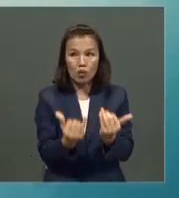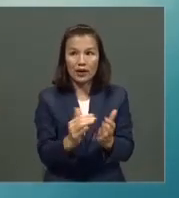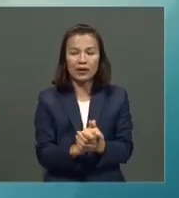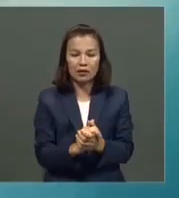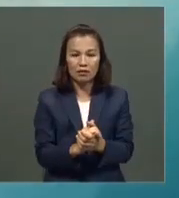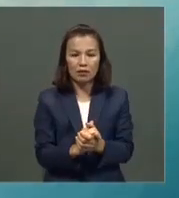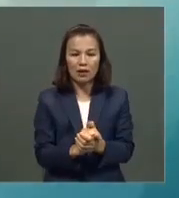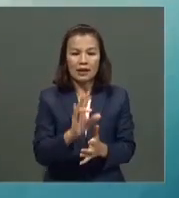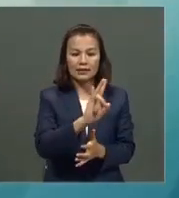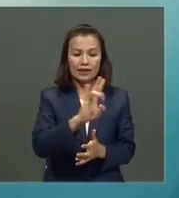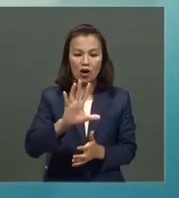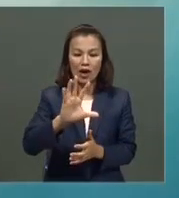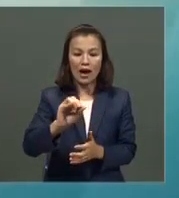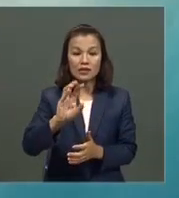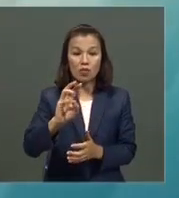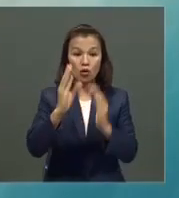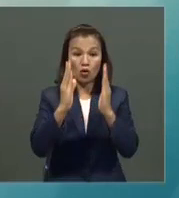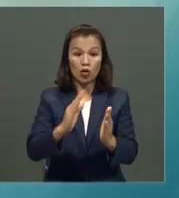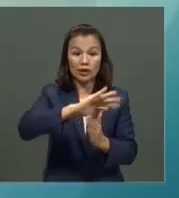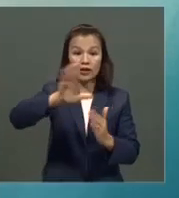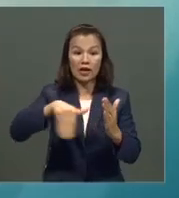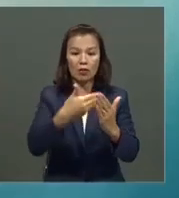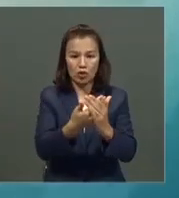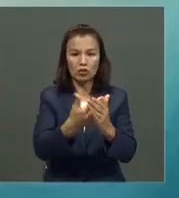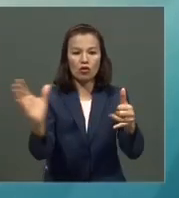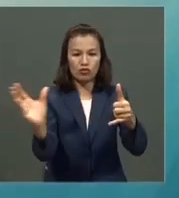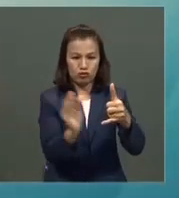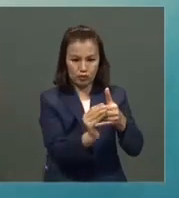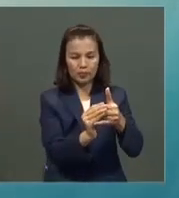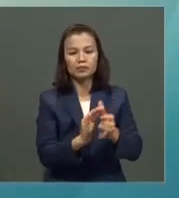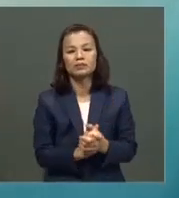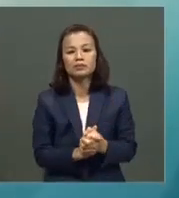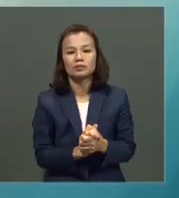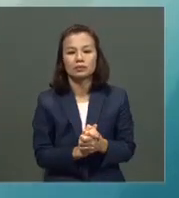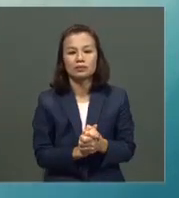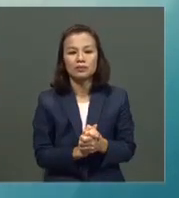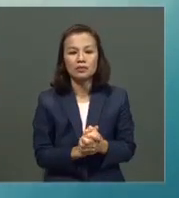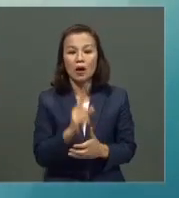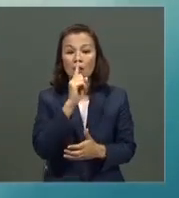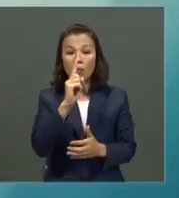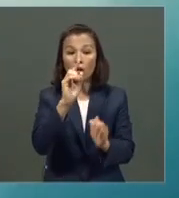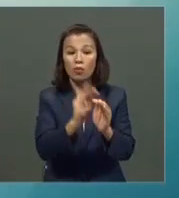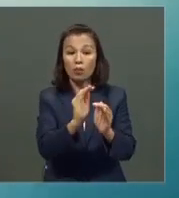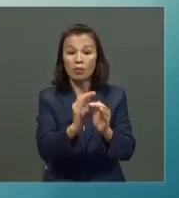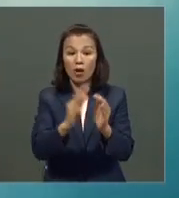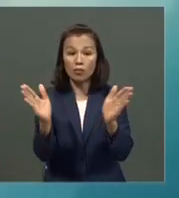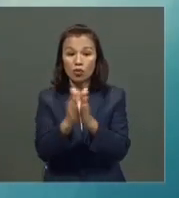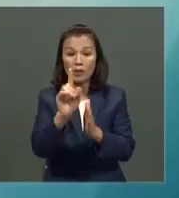ก756ก็คือรวมทั้งสิ้น756รายนะคะยืนยันสะสมขึ้นไปที่